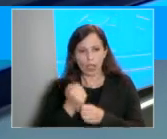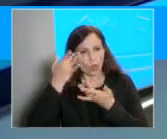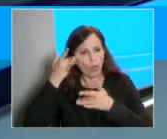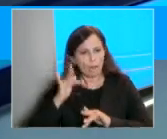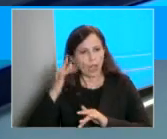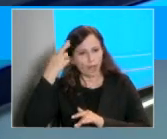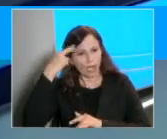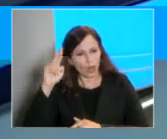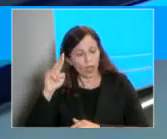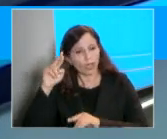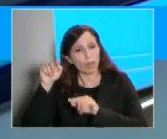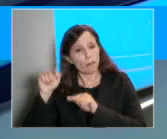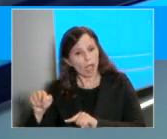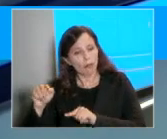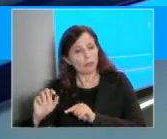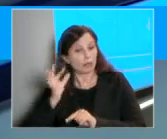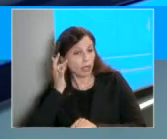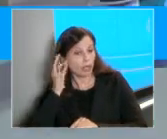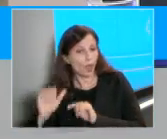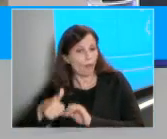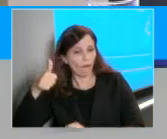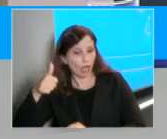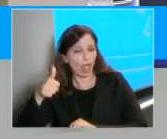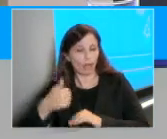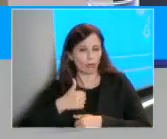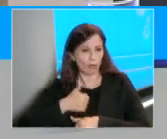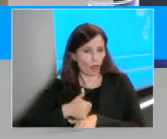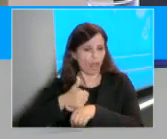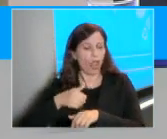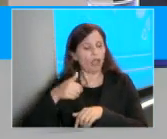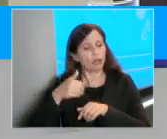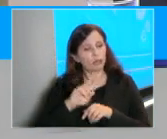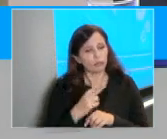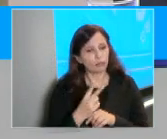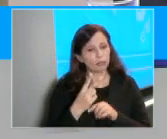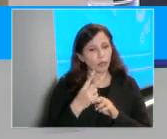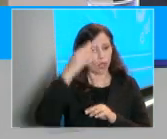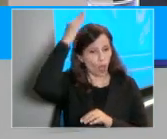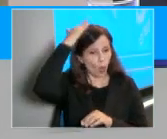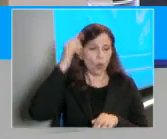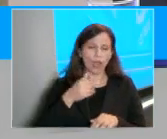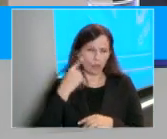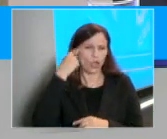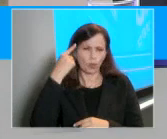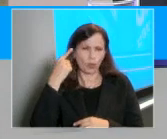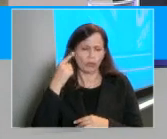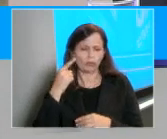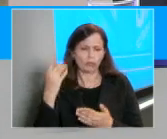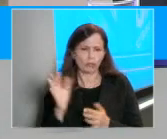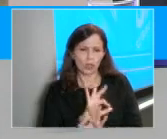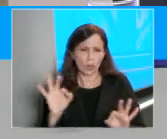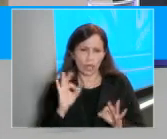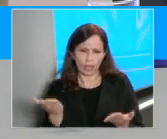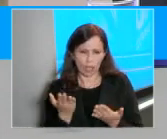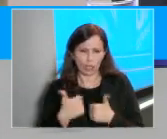נתן לה להוביל, פעם הוא נתן לה, פעם היא נתנה לו, ואני חושב שהם ידעו מצוין להחליט איך להוביל את האירוע הזה גם הפעם. אבל יש לי